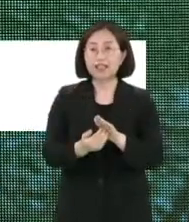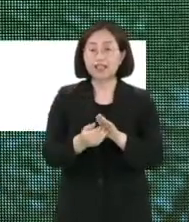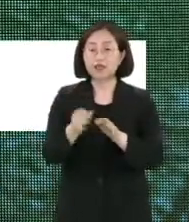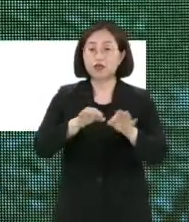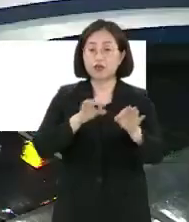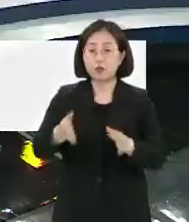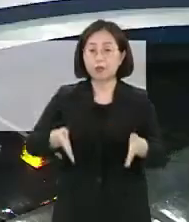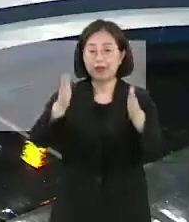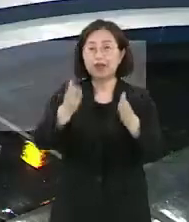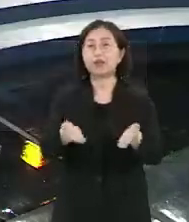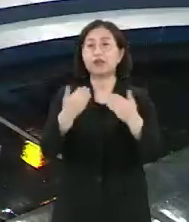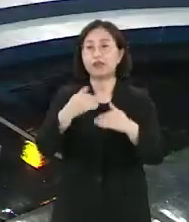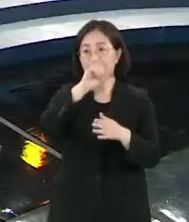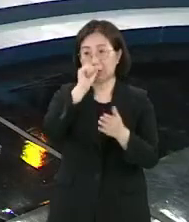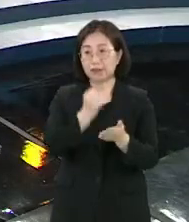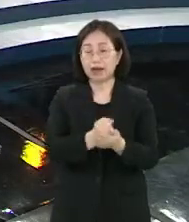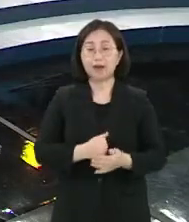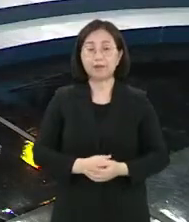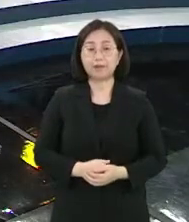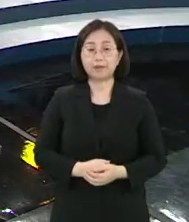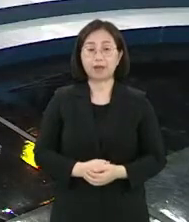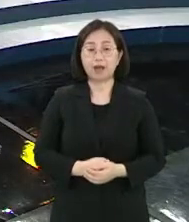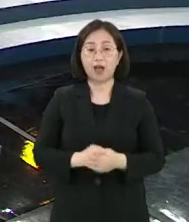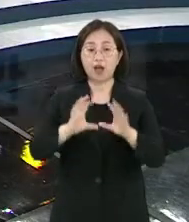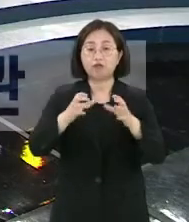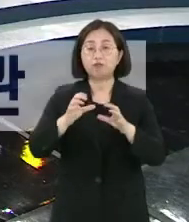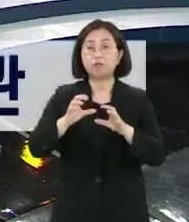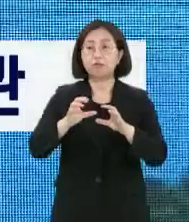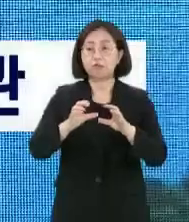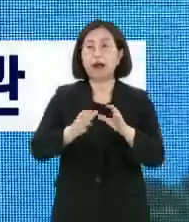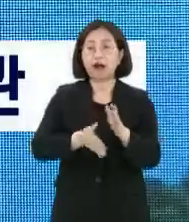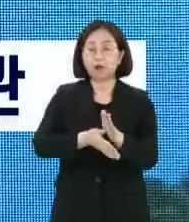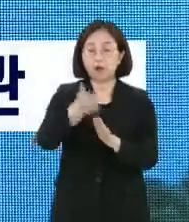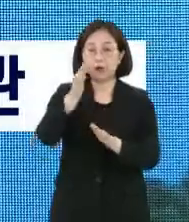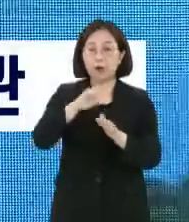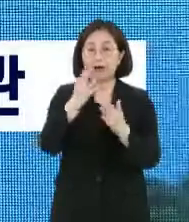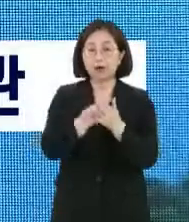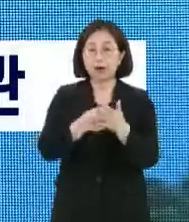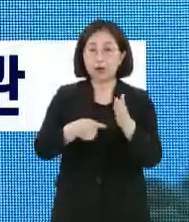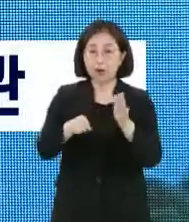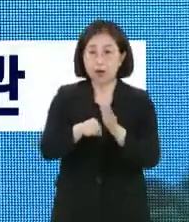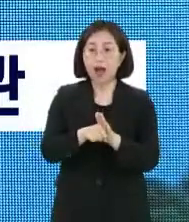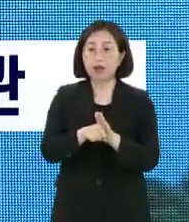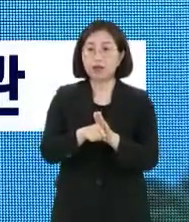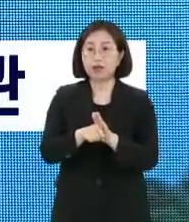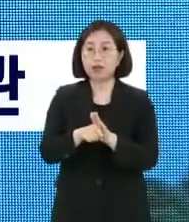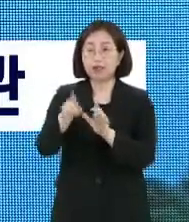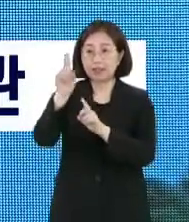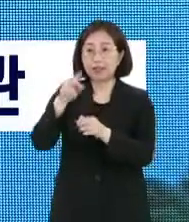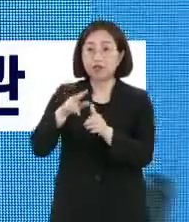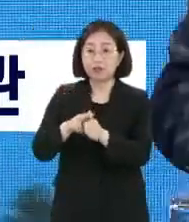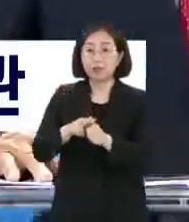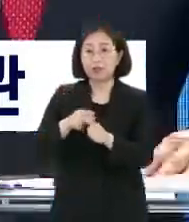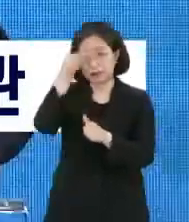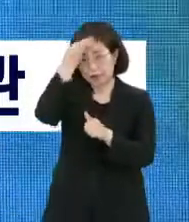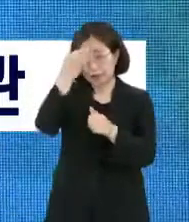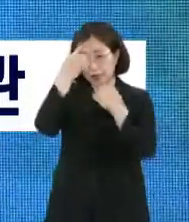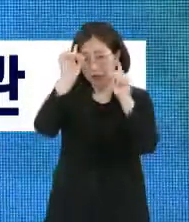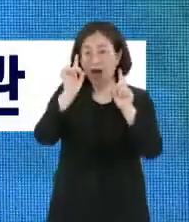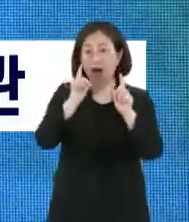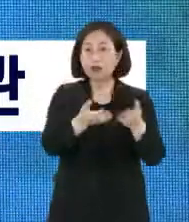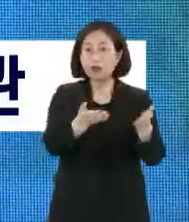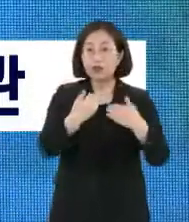생각하고 계룡시를 국방수도로 완성하기 위한 해법을 놓고는 김 후보가 국방과 기술대학교 유치를, 이